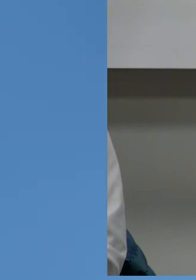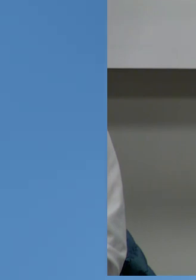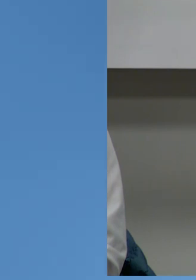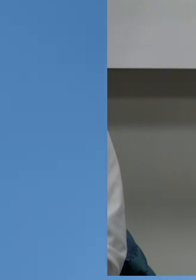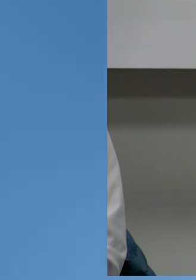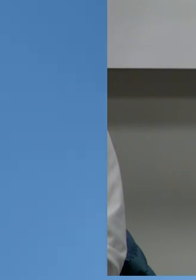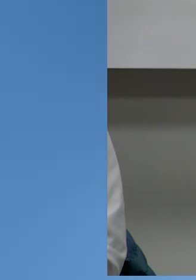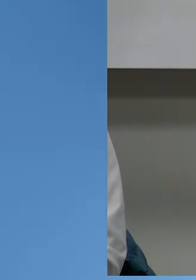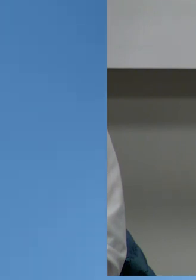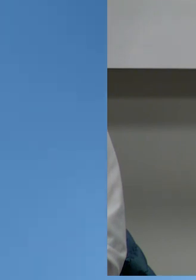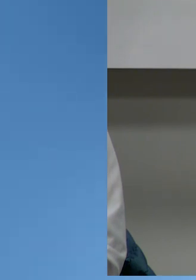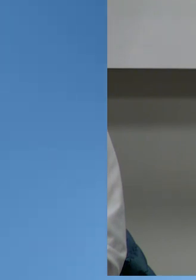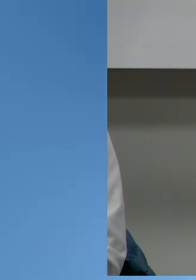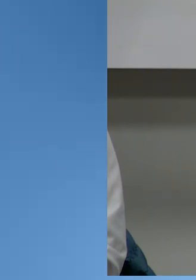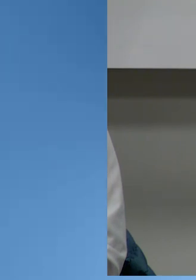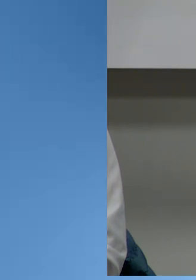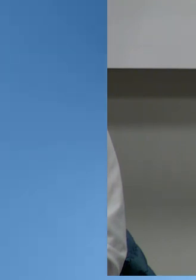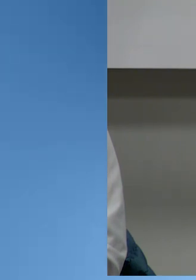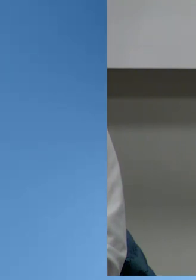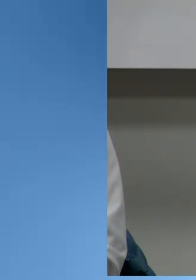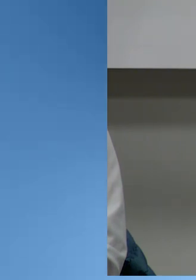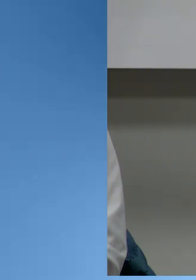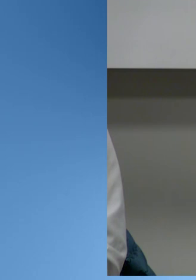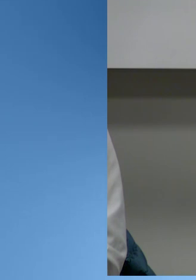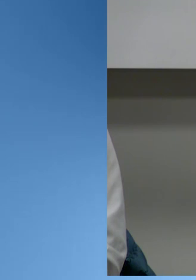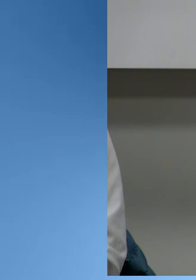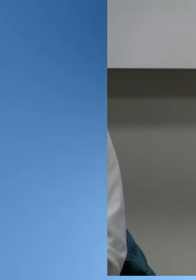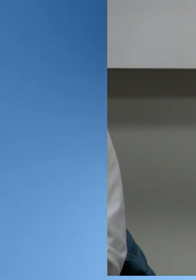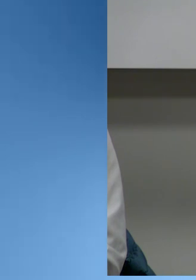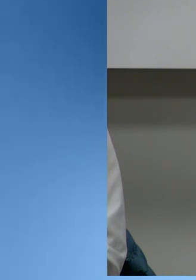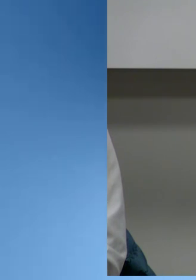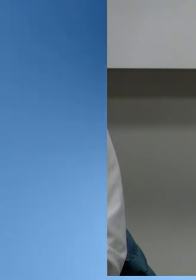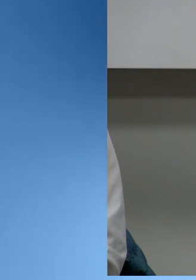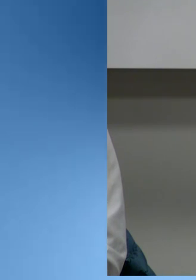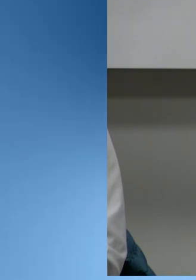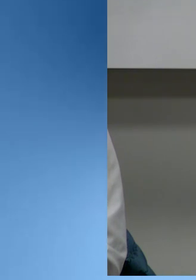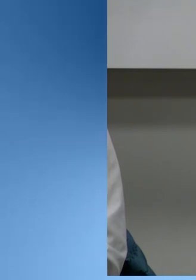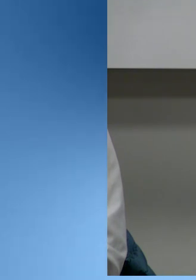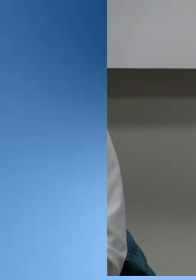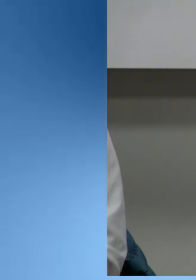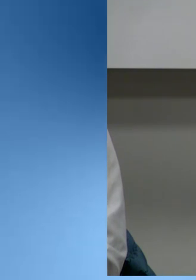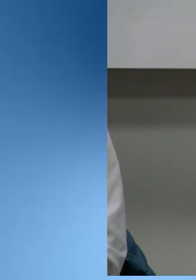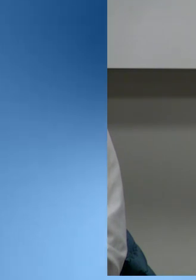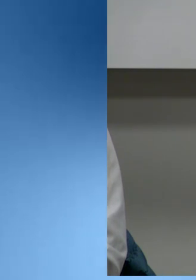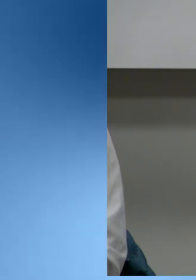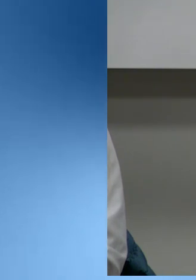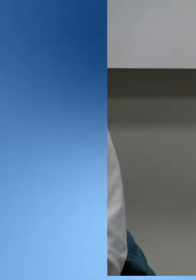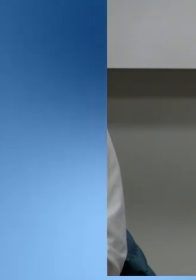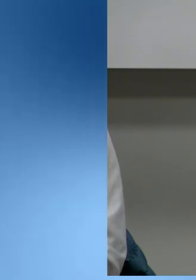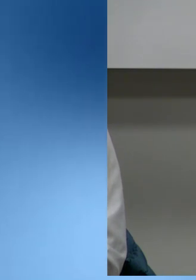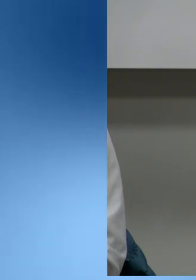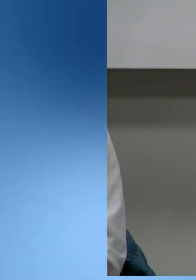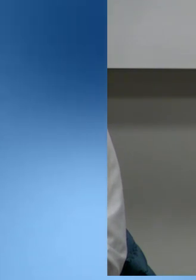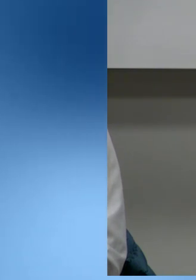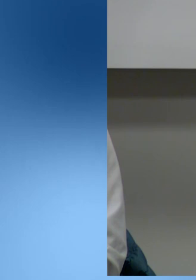demain dans la journée un nouveau conseil qui celui-là n'aura pas besoin de quorum et se tiendra sous un minimum